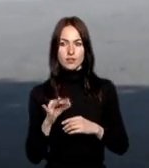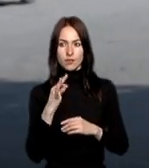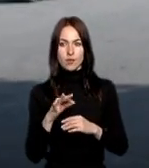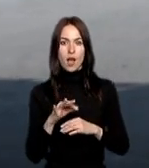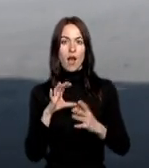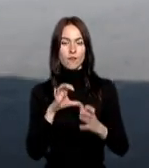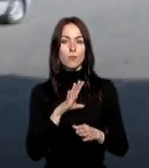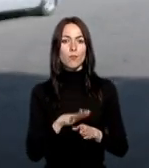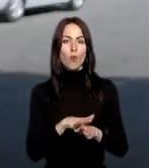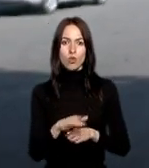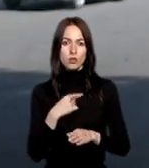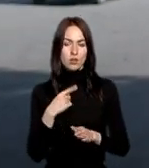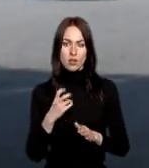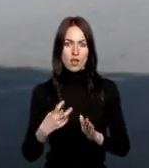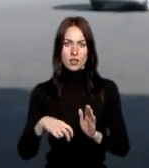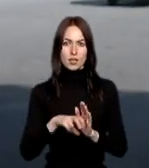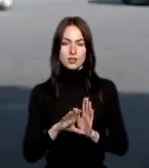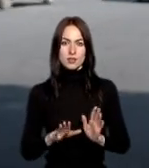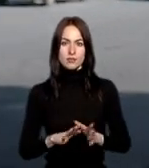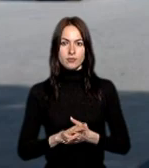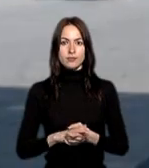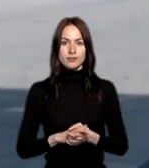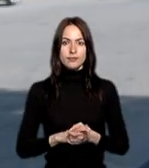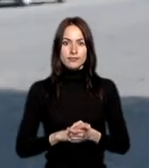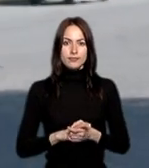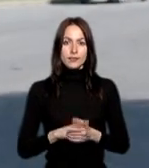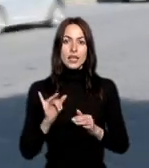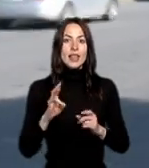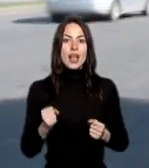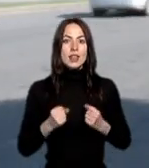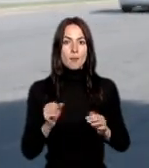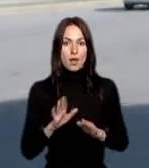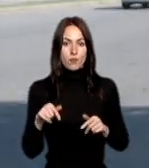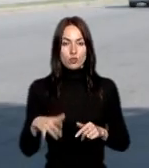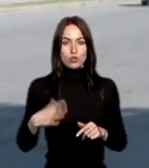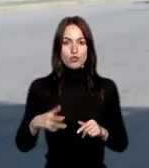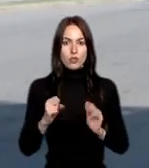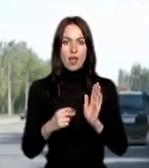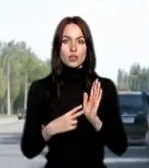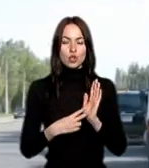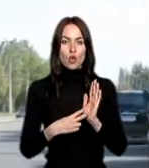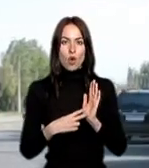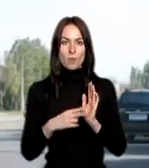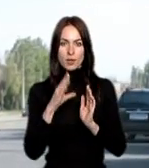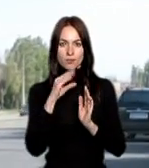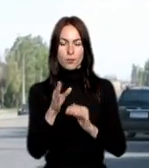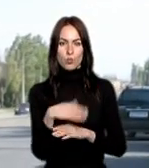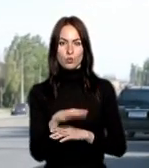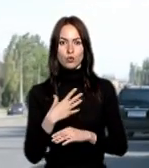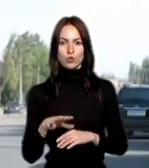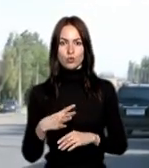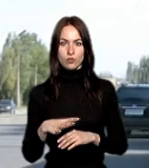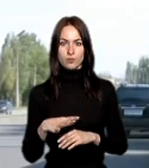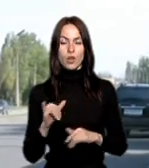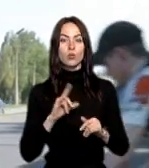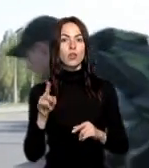не сів. Автобус був повний, я до нього не сів та й не намагався. Ось зачекаю на 7-й, порожній. А куди сьогодні їдете? На